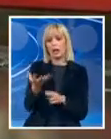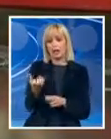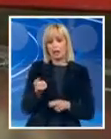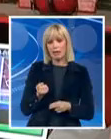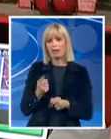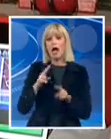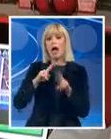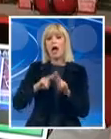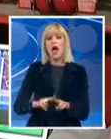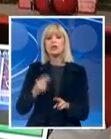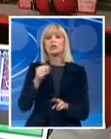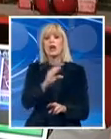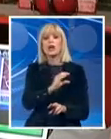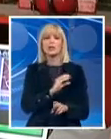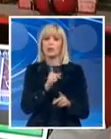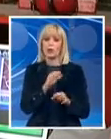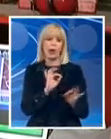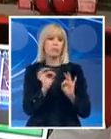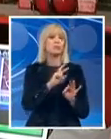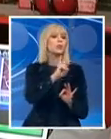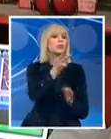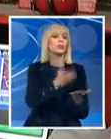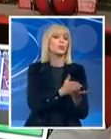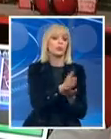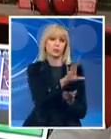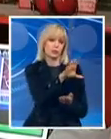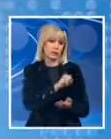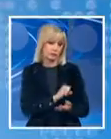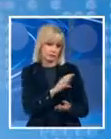ali ostatak novca mora da obezbedi iz drugih izvora.